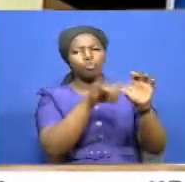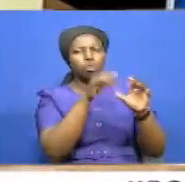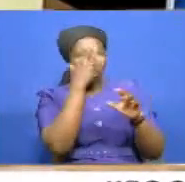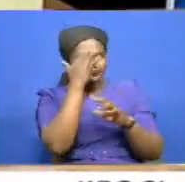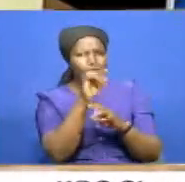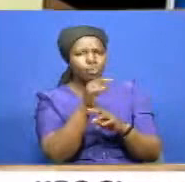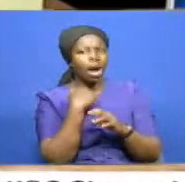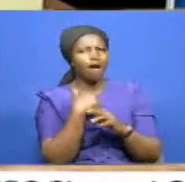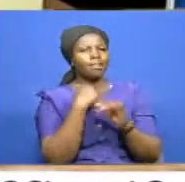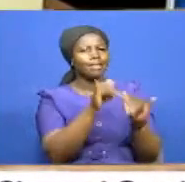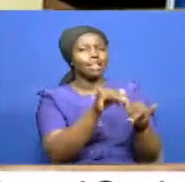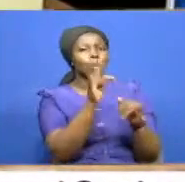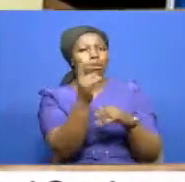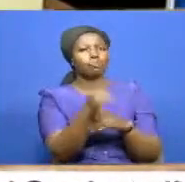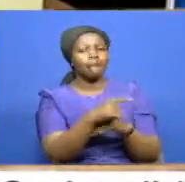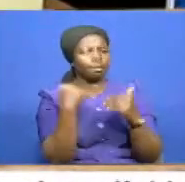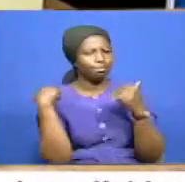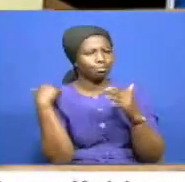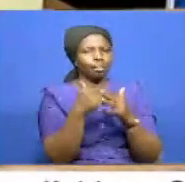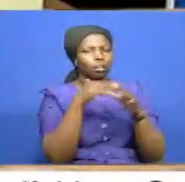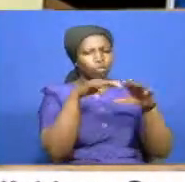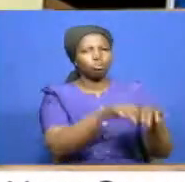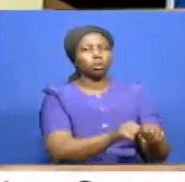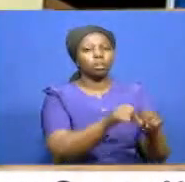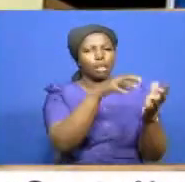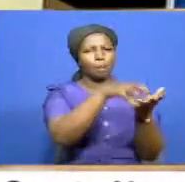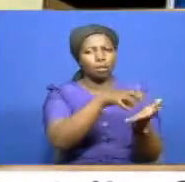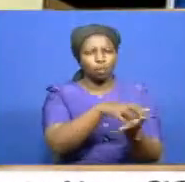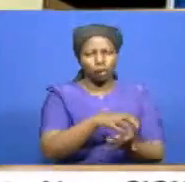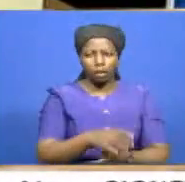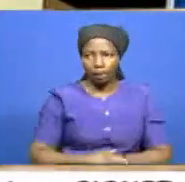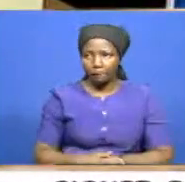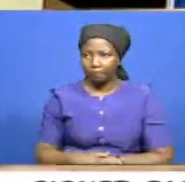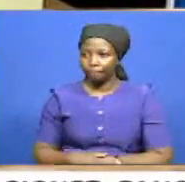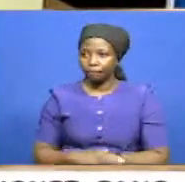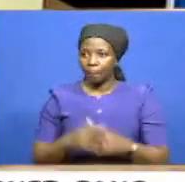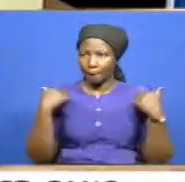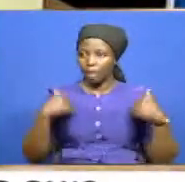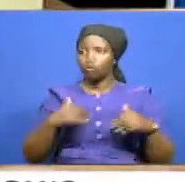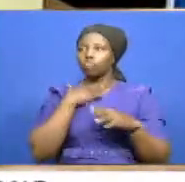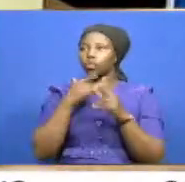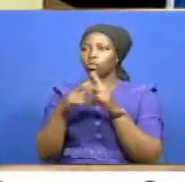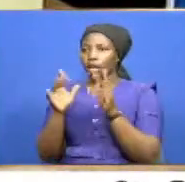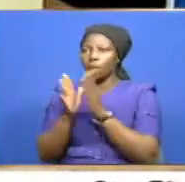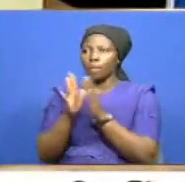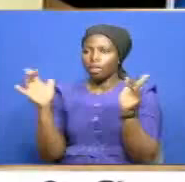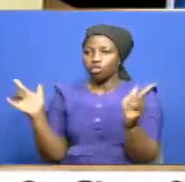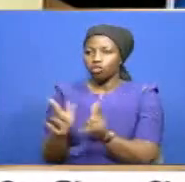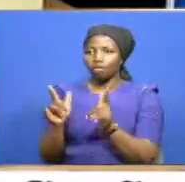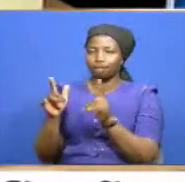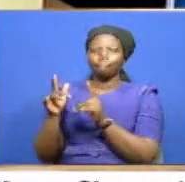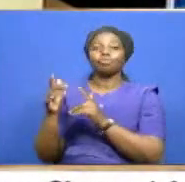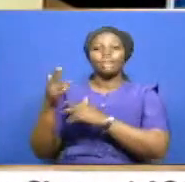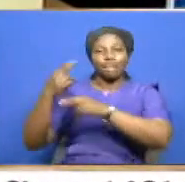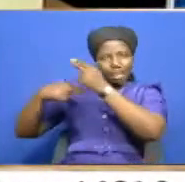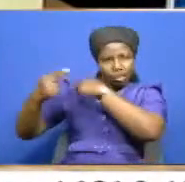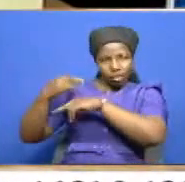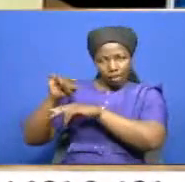chukue hatamu pale? Kwanza lazima nianze historia kidogo ya taasisi hii ya